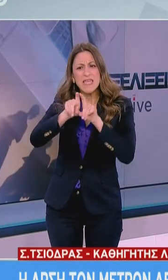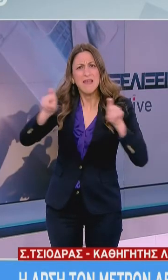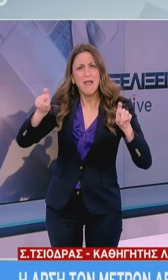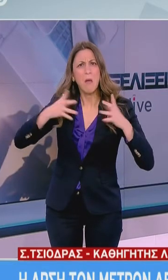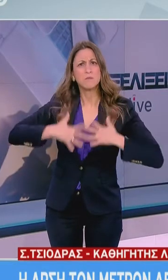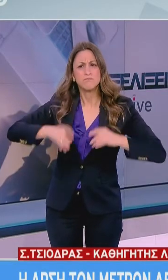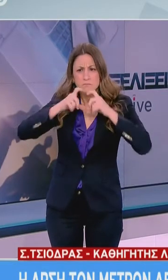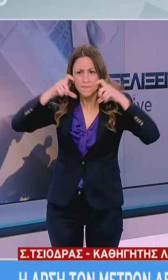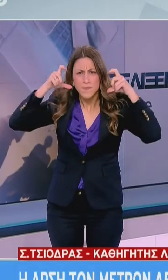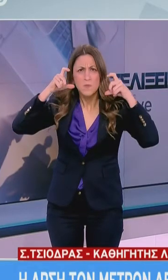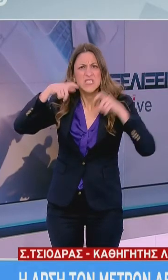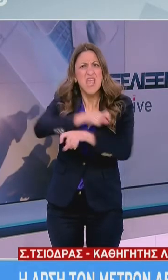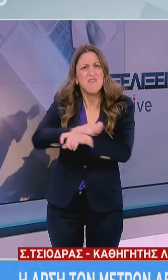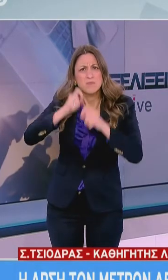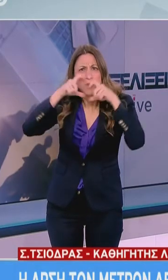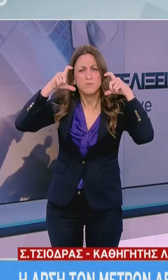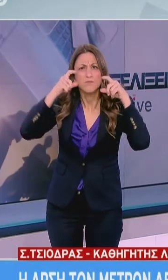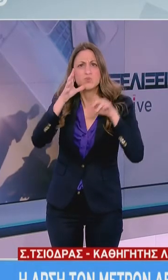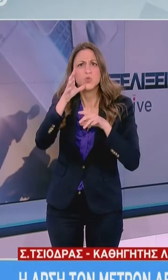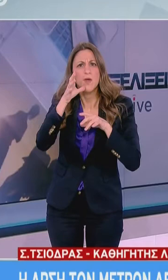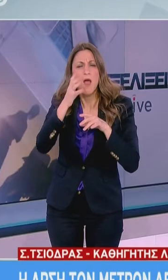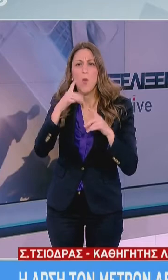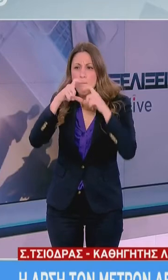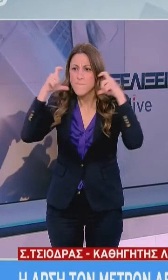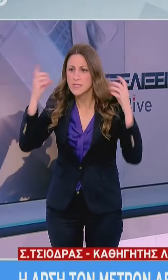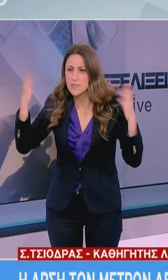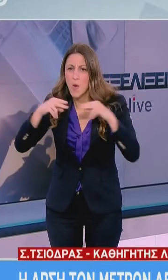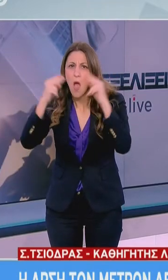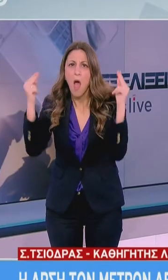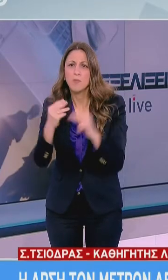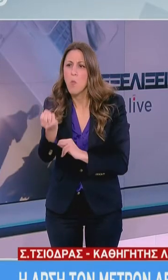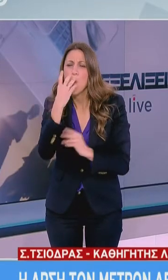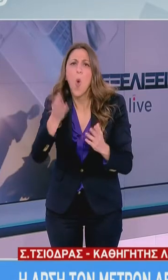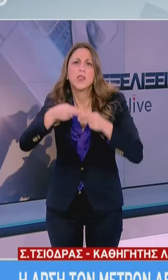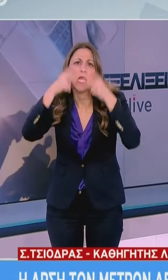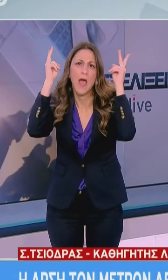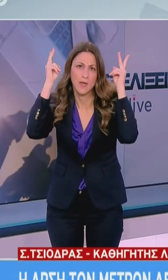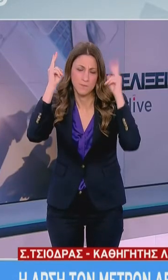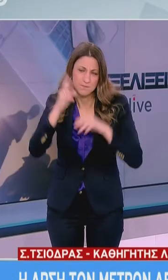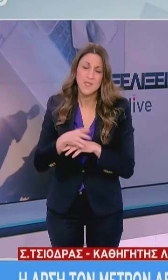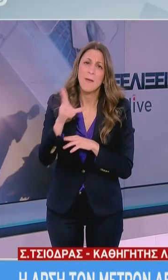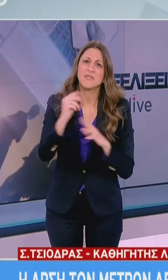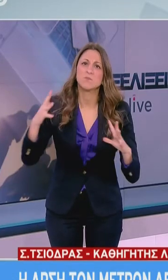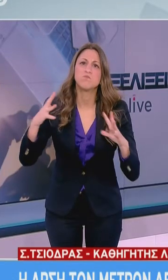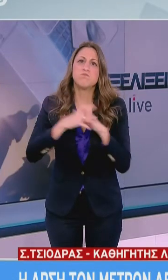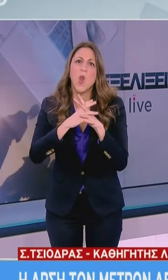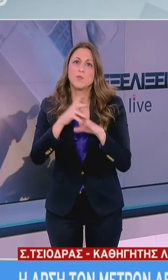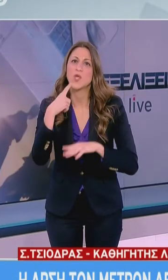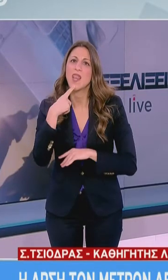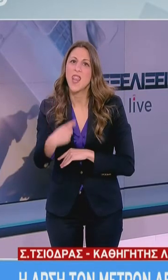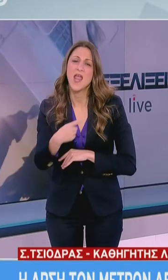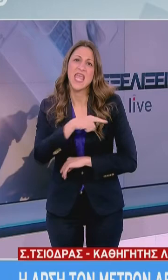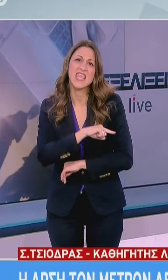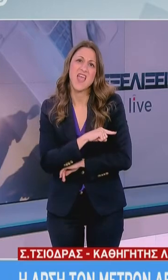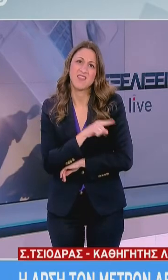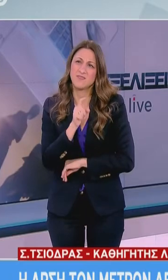ιό. Είναι σαν να είμαι γιατρός σε ένα πόλεμο, δήλωσε συνάδελφος Ισπανός γιατρός. Ενώ Ιταλός συνάδελφος στη μαζική